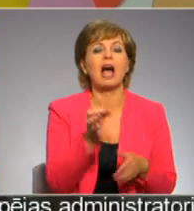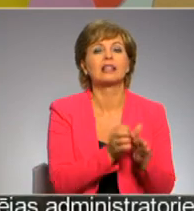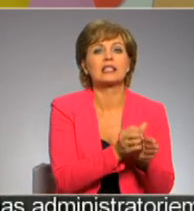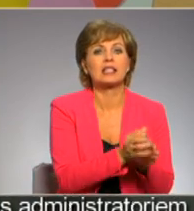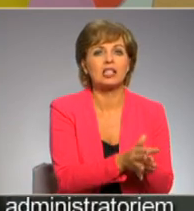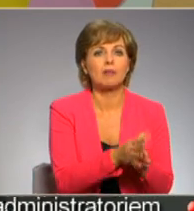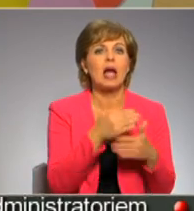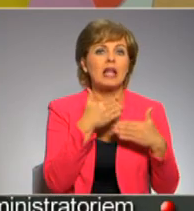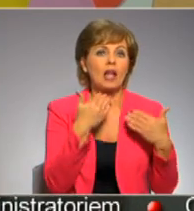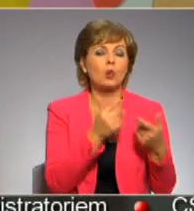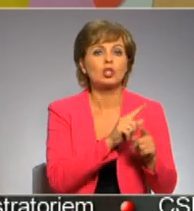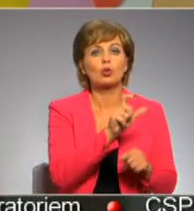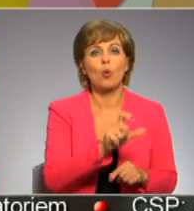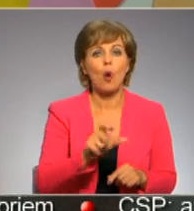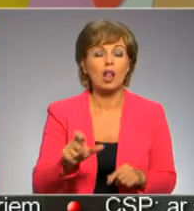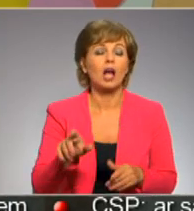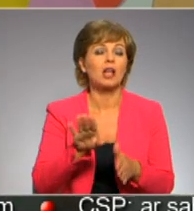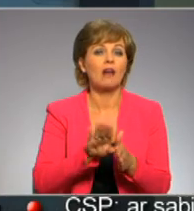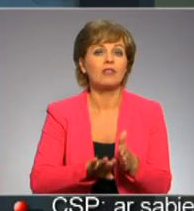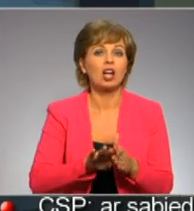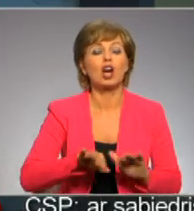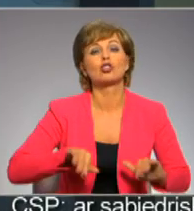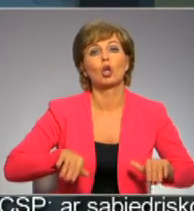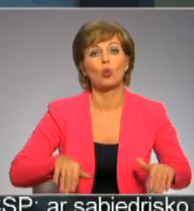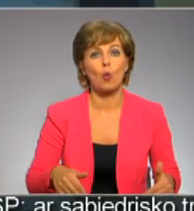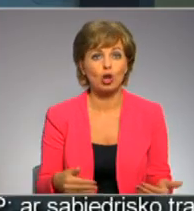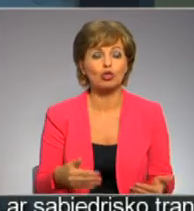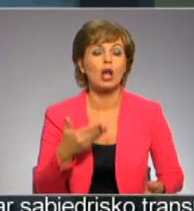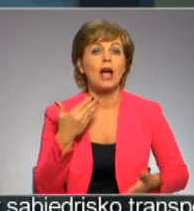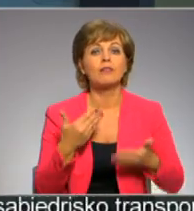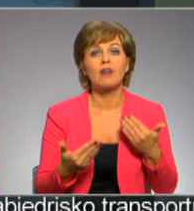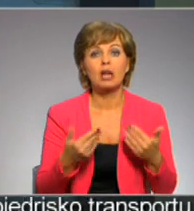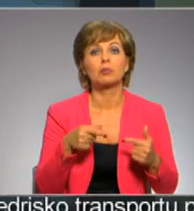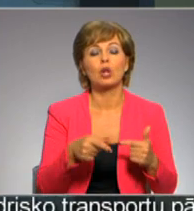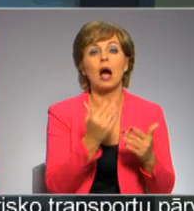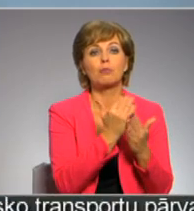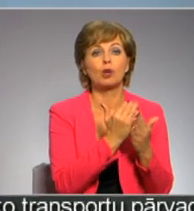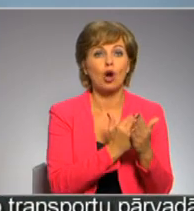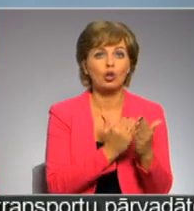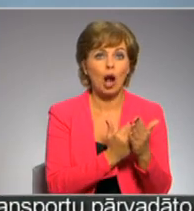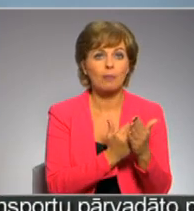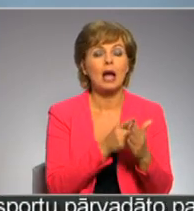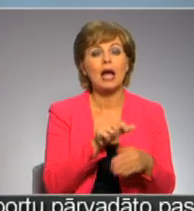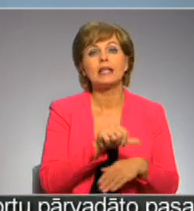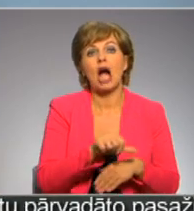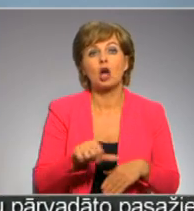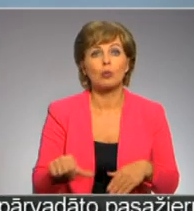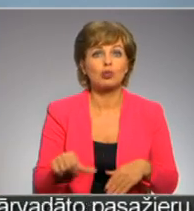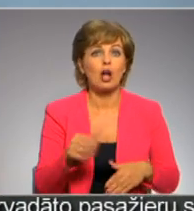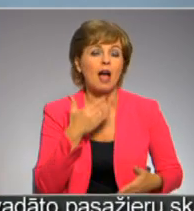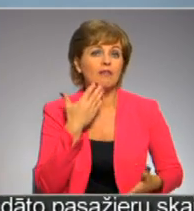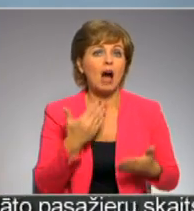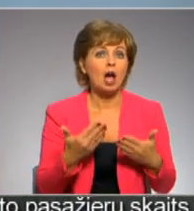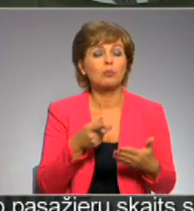sistēmā daudz skolotāji, viņi vienkārši ir noguruši. Varbūt, ka tiešām tā programma kaut kā mūs ierobežo, bet varbūt tas